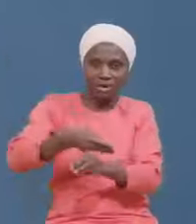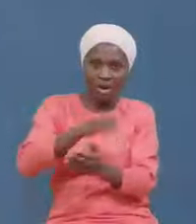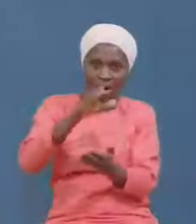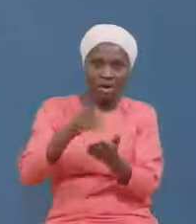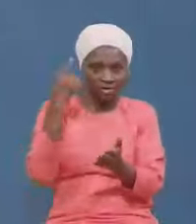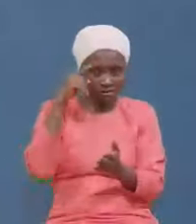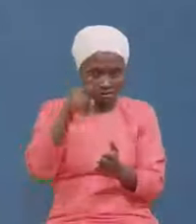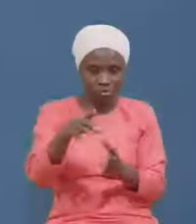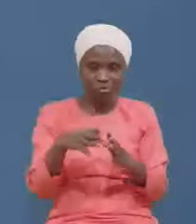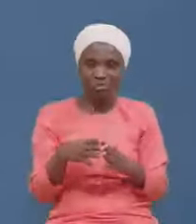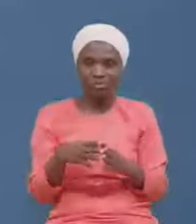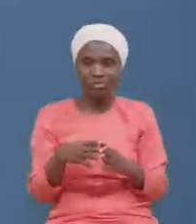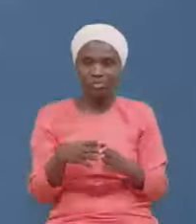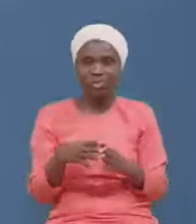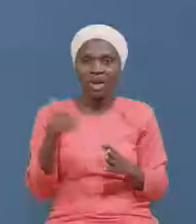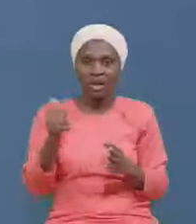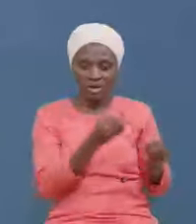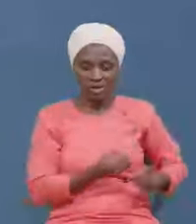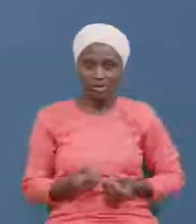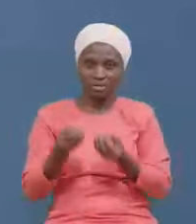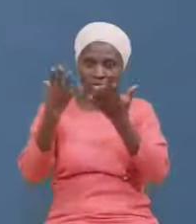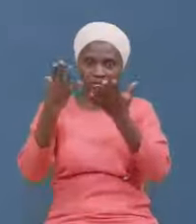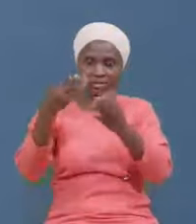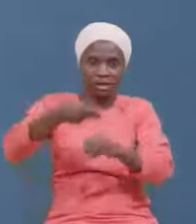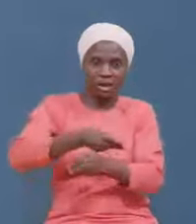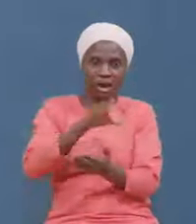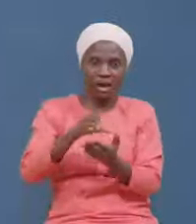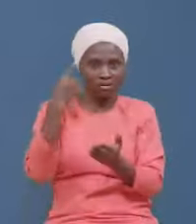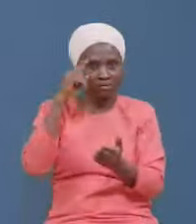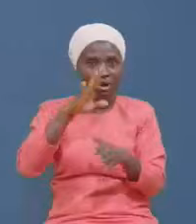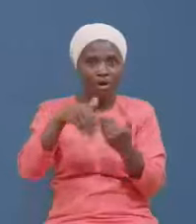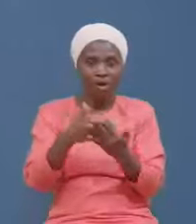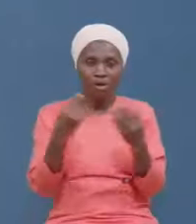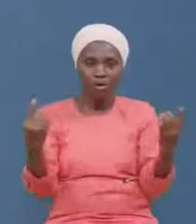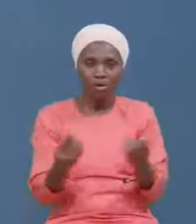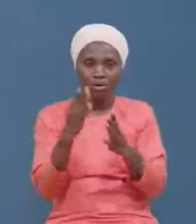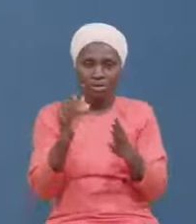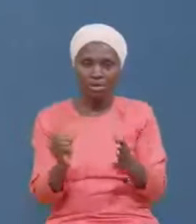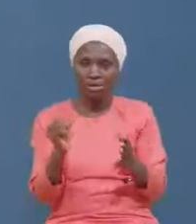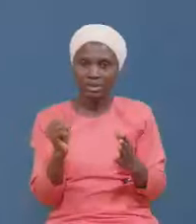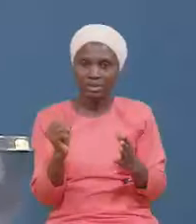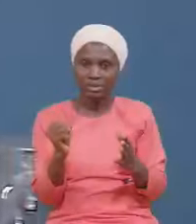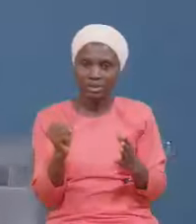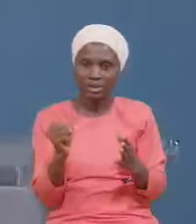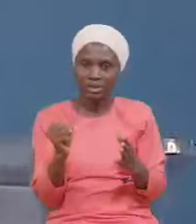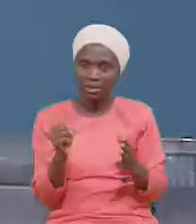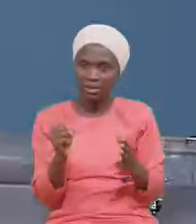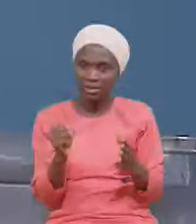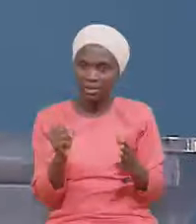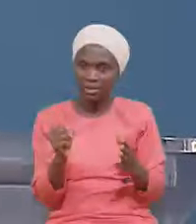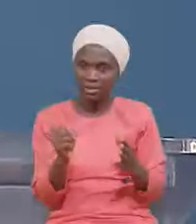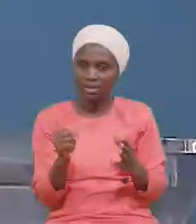కొరకైన బలి అర్పణ గొర్రె పిల్ల. A sacrificial lamb for all sinners. అది సకల పాపుల కోసమైన బలి అర్పణ కొరకైన గొర్రె పిల్ల.